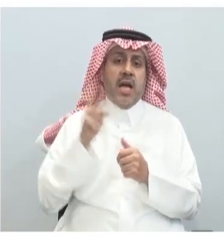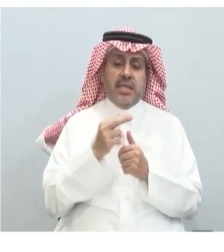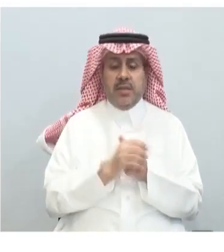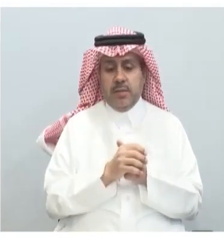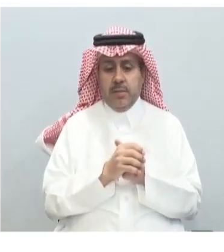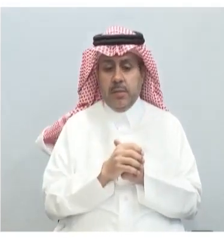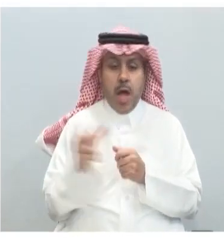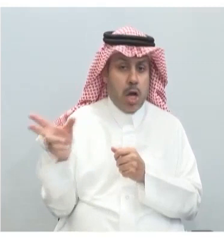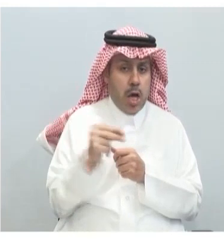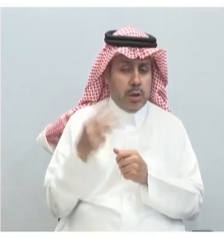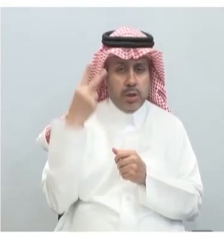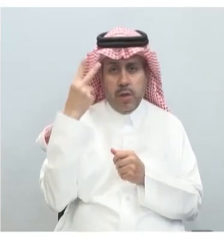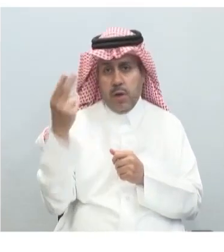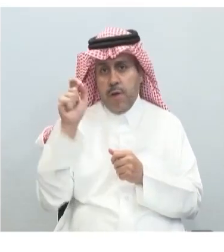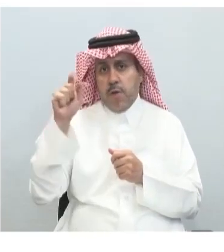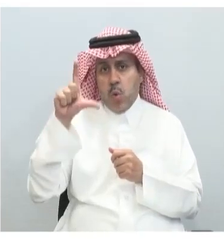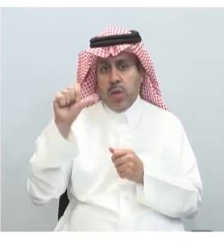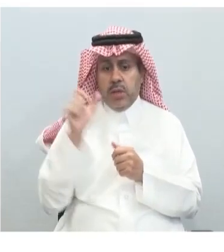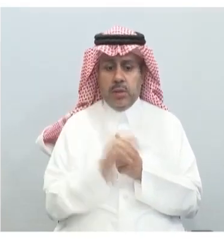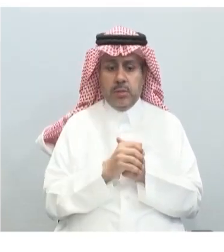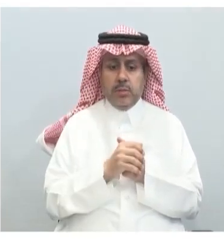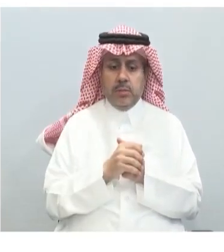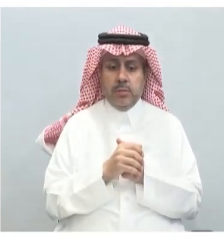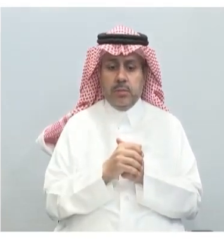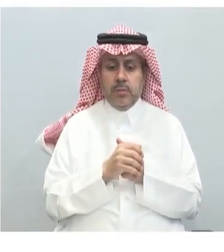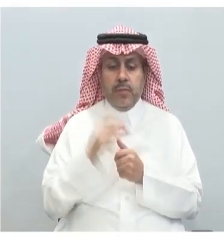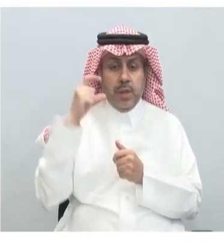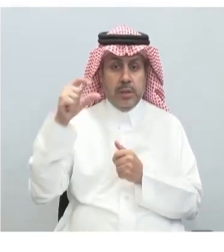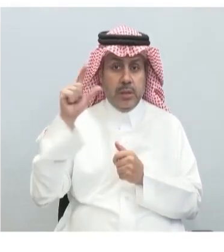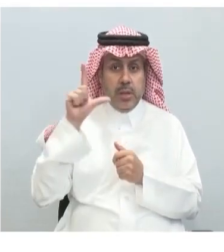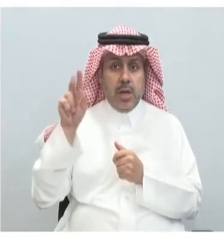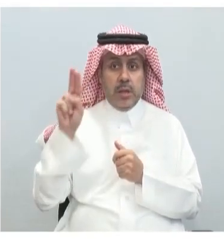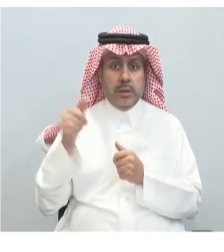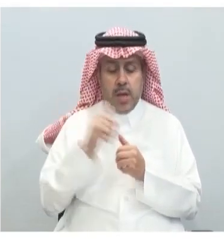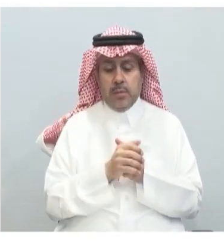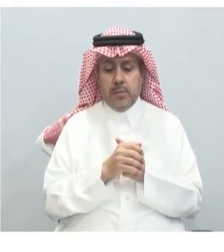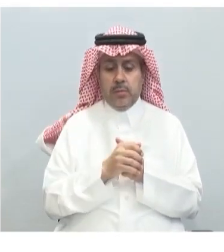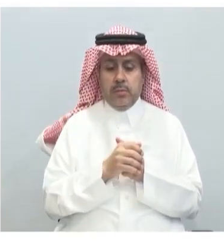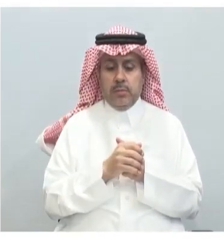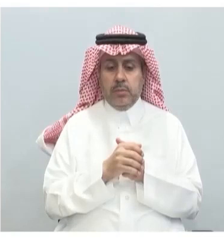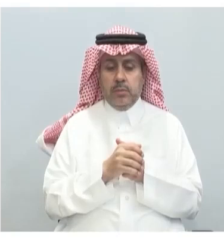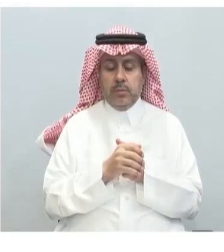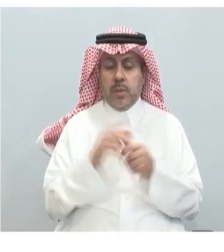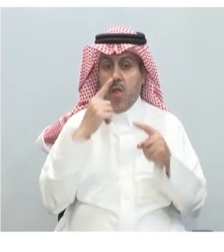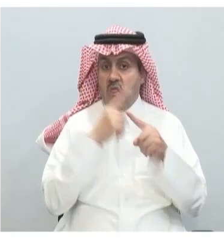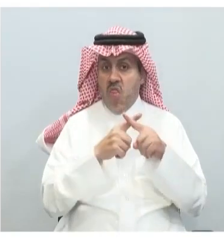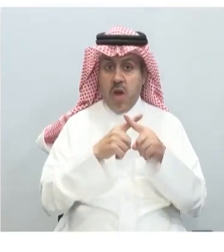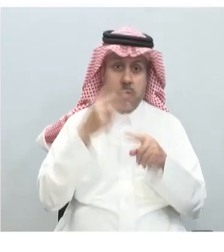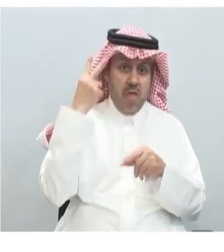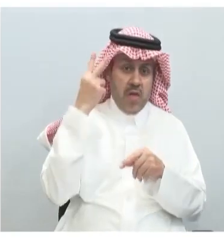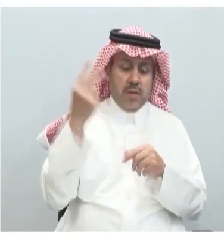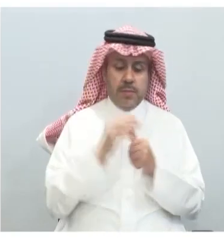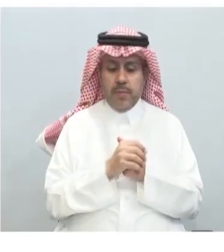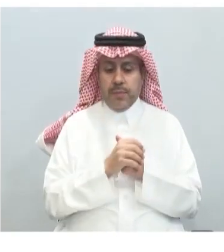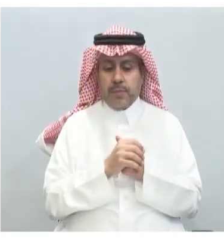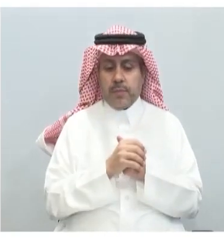سيكون اثنين فلوريد الهيدروجين بالنسبه للدلتا اتش او حراره التكوين القياسيه ستكون ضرب 2 اذا